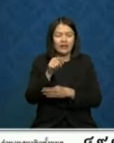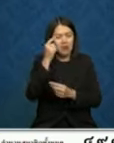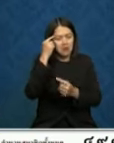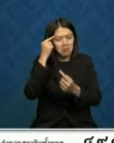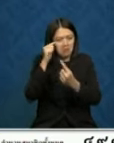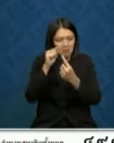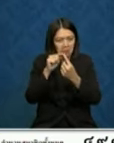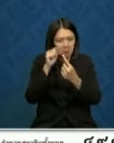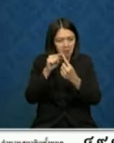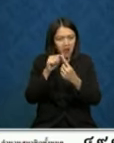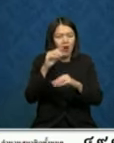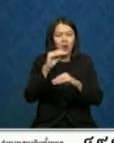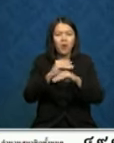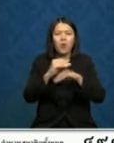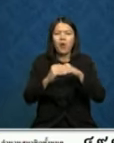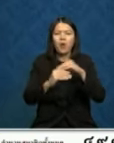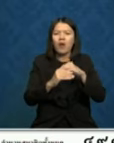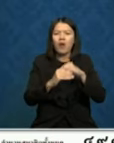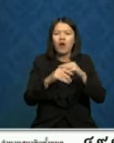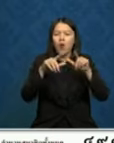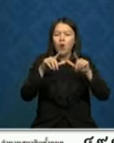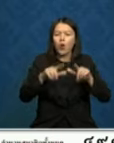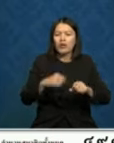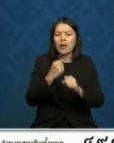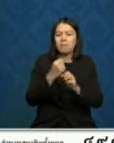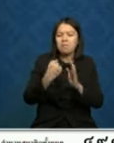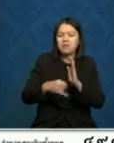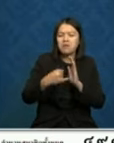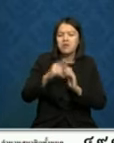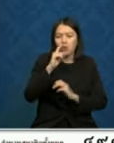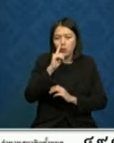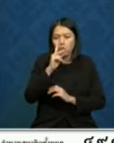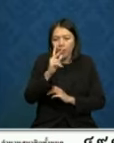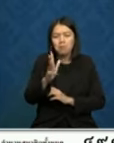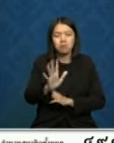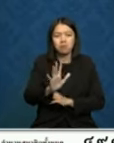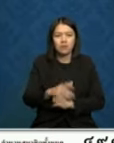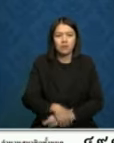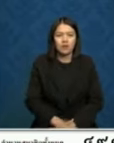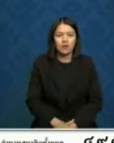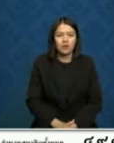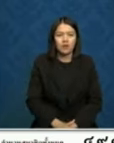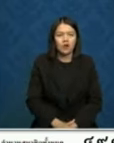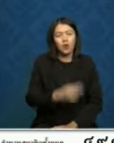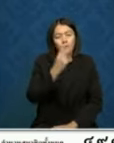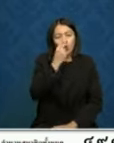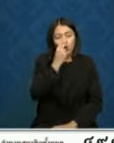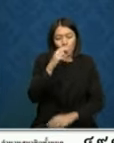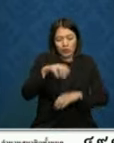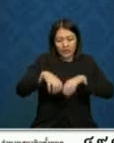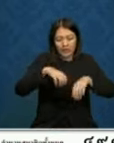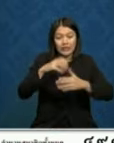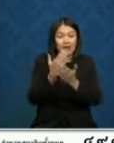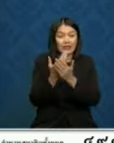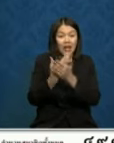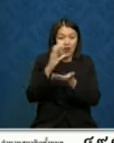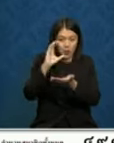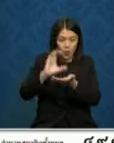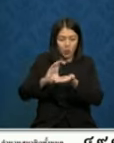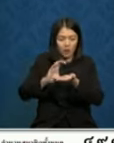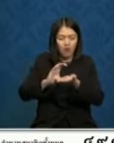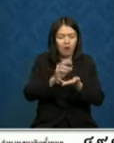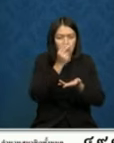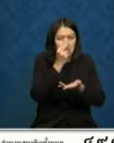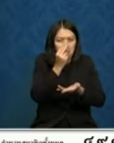ายไว้นะคะว่าจะเป็นโครงการเพื่อลดการกระทำความผิดซ้ำค่ะแต่เมื่อดิฉันไปดูในรายละเอียดค่ะของการจัดสรรงบประมาณนะคะดิฉัน